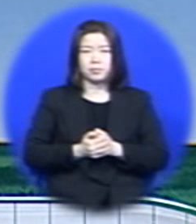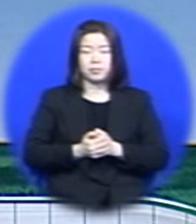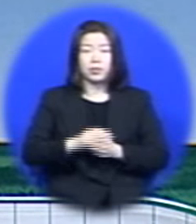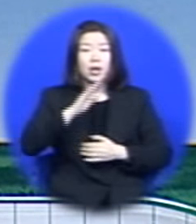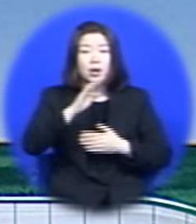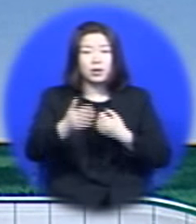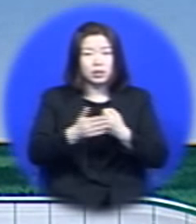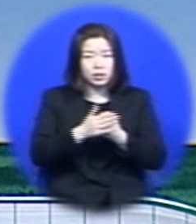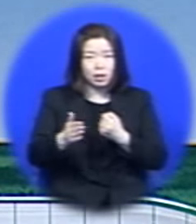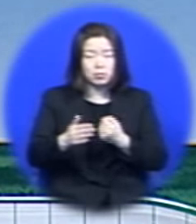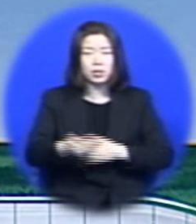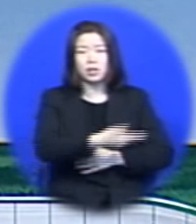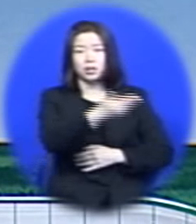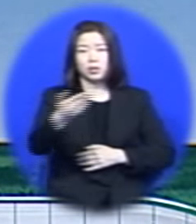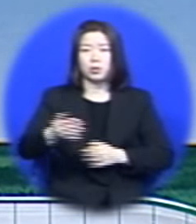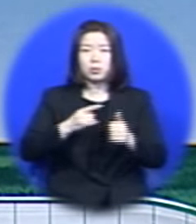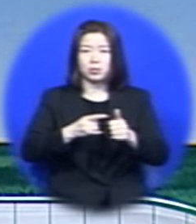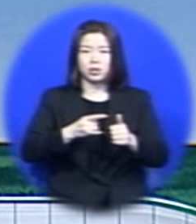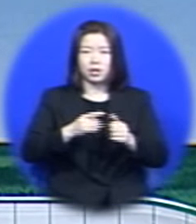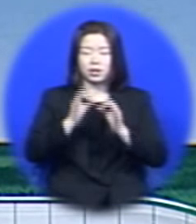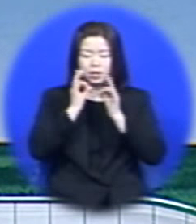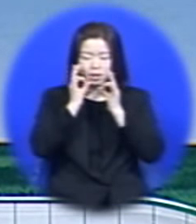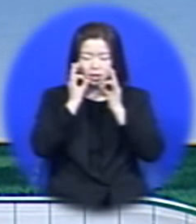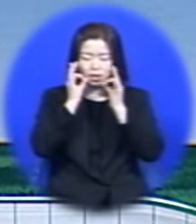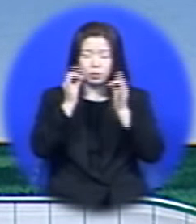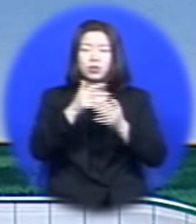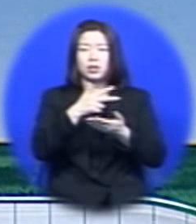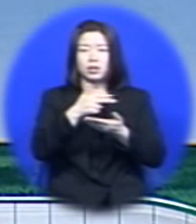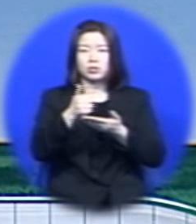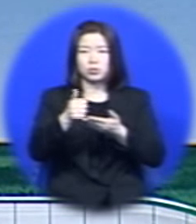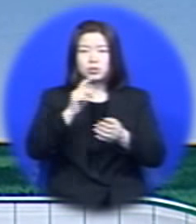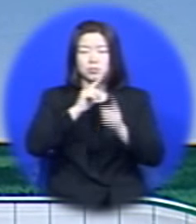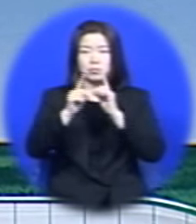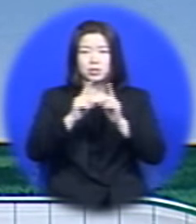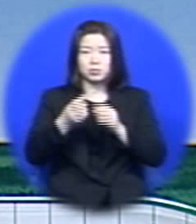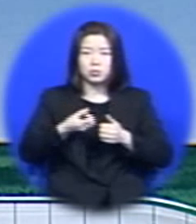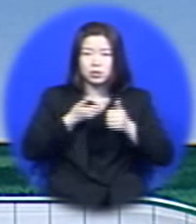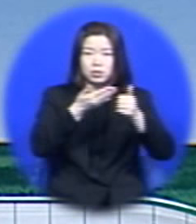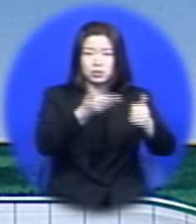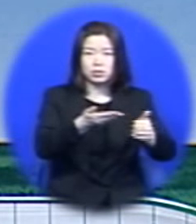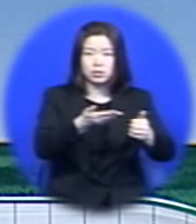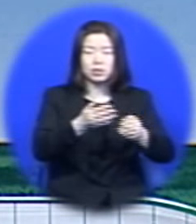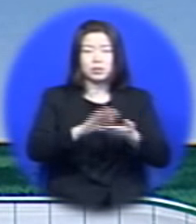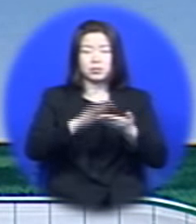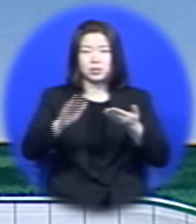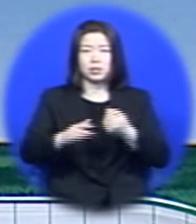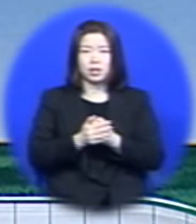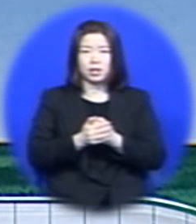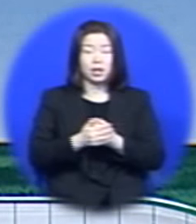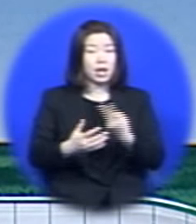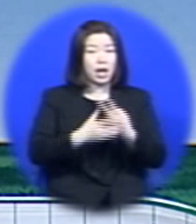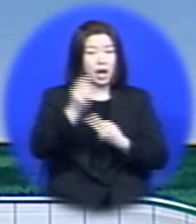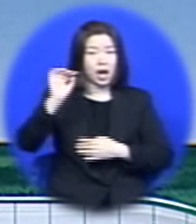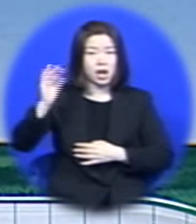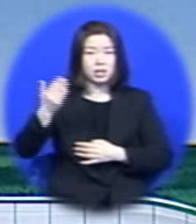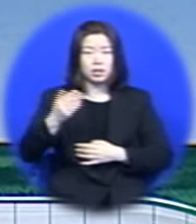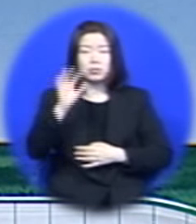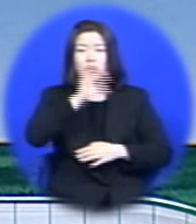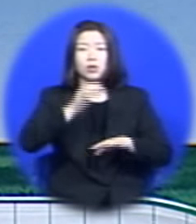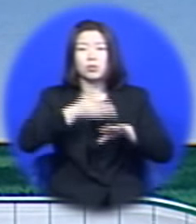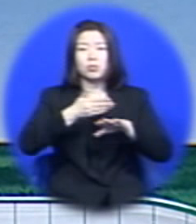그러므로 여러분들에게 정말 간곡하게 주의 말씀으로 권합니다. 하나됨을 훈련해야 됩니다.